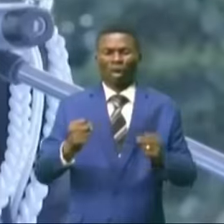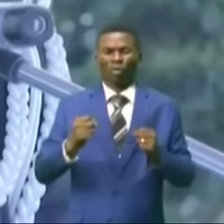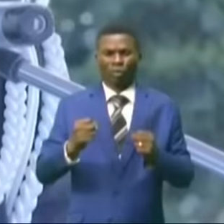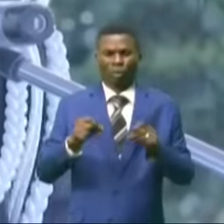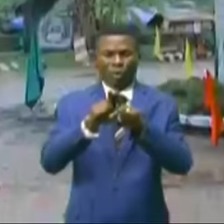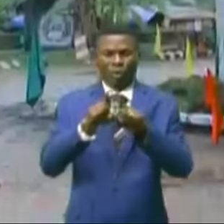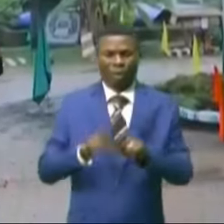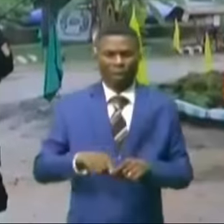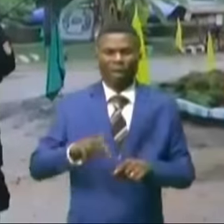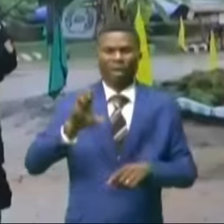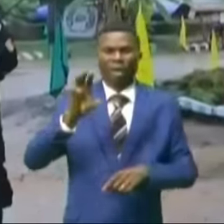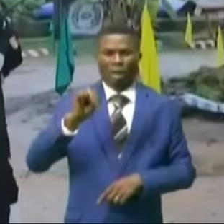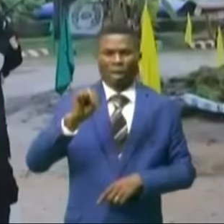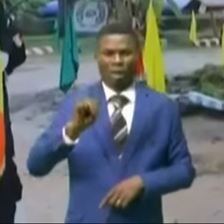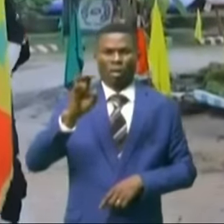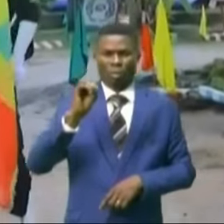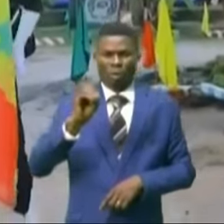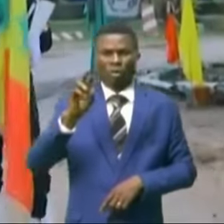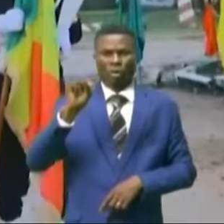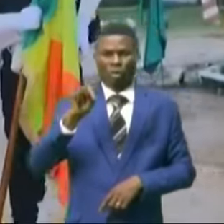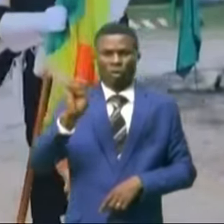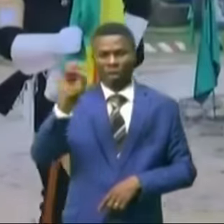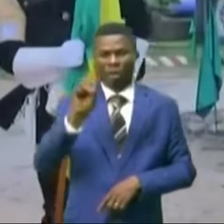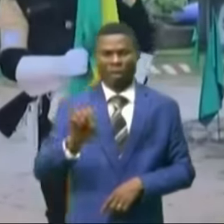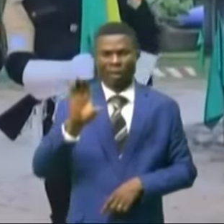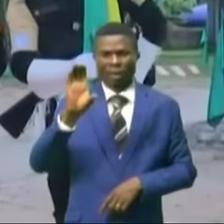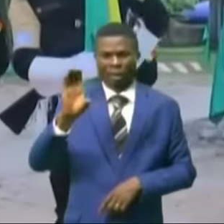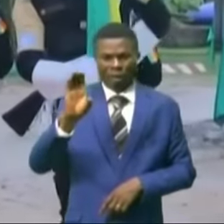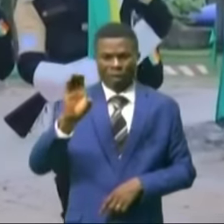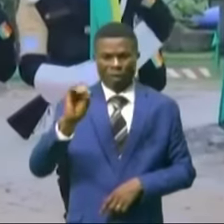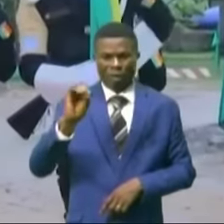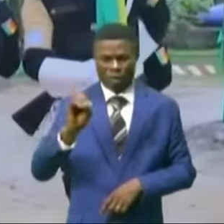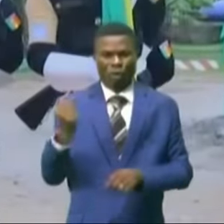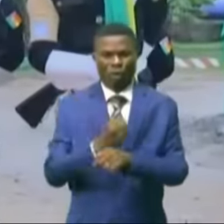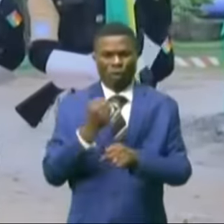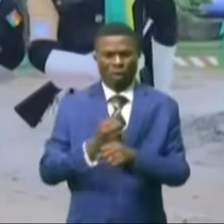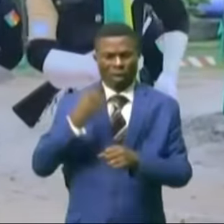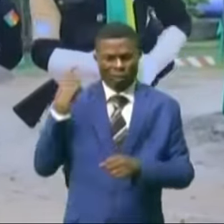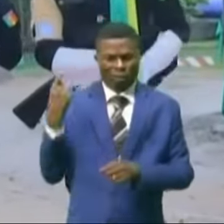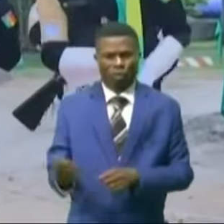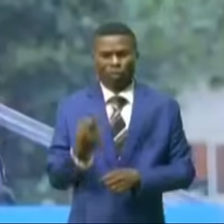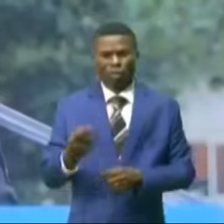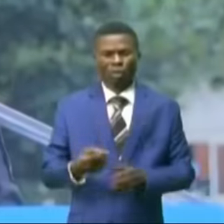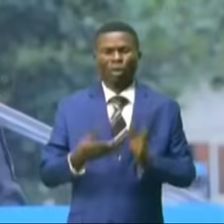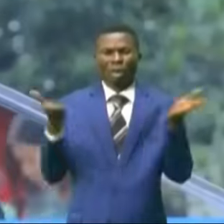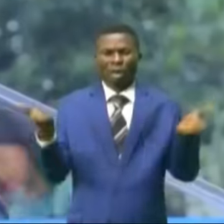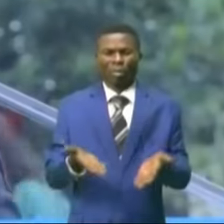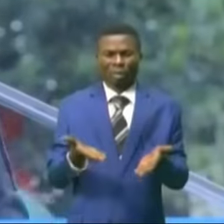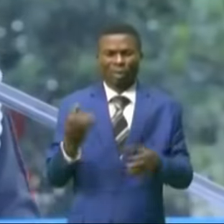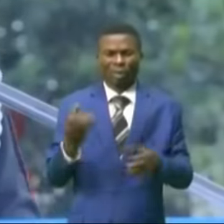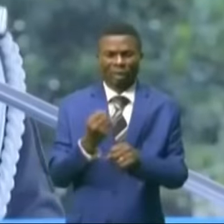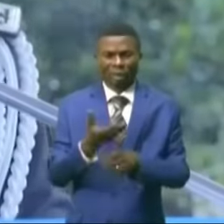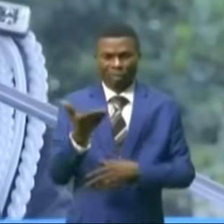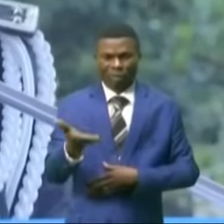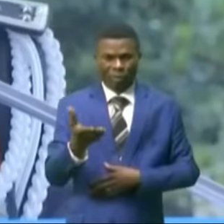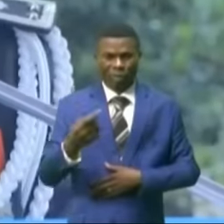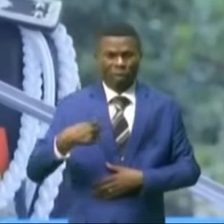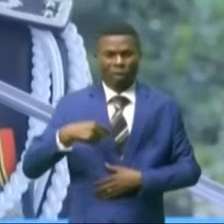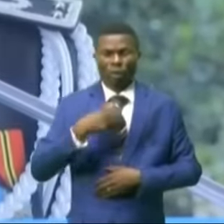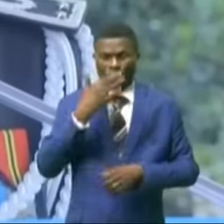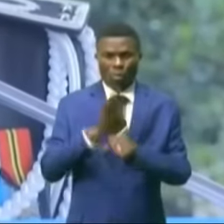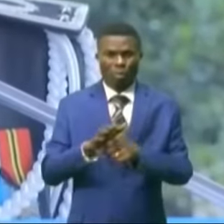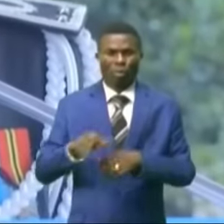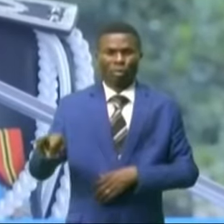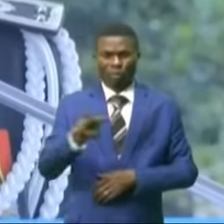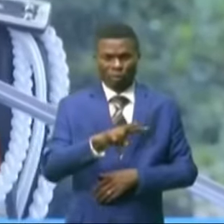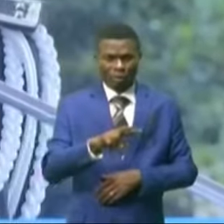la MONUSCO, répondent présents de la plus belle des manières chaque fois qu'ils ont été engagés. Voudrais-je vous assurer que